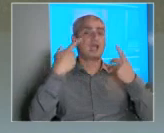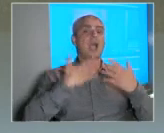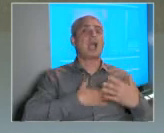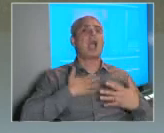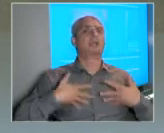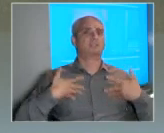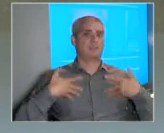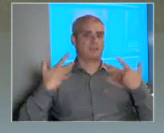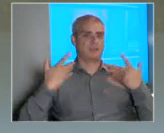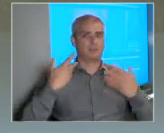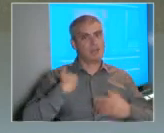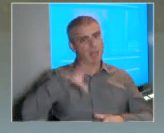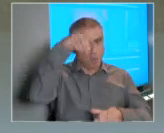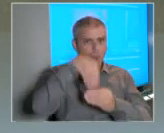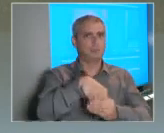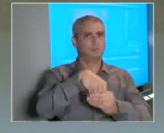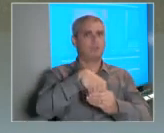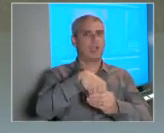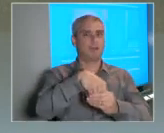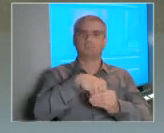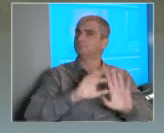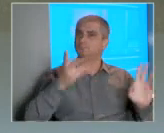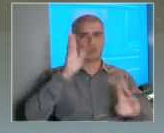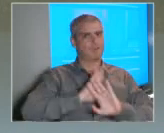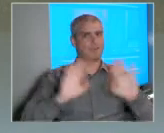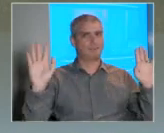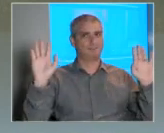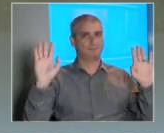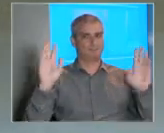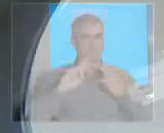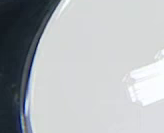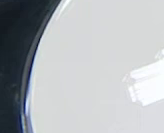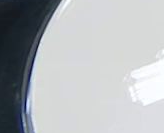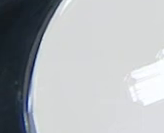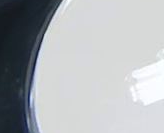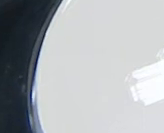לכם חג שמח, צאו להצביע, אין יותר מזה. להתראות.